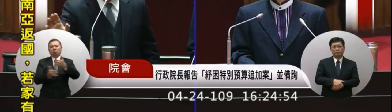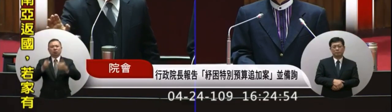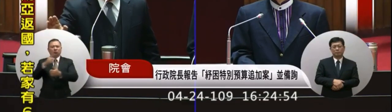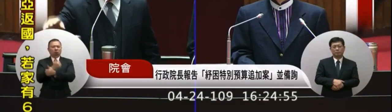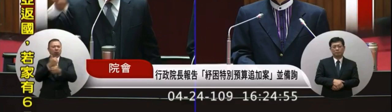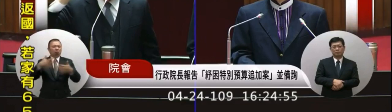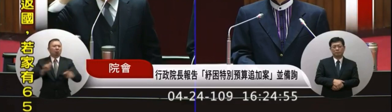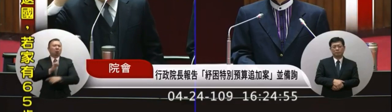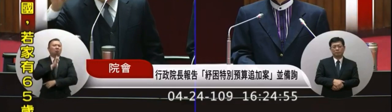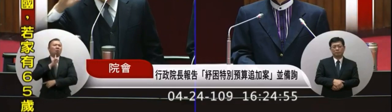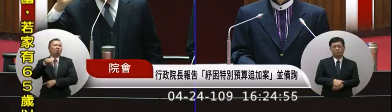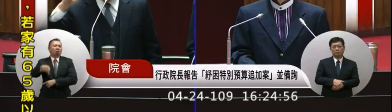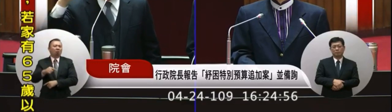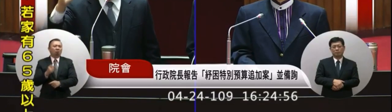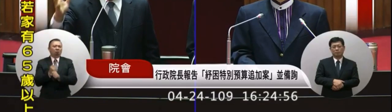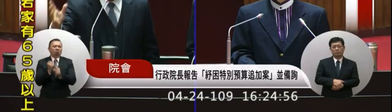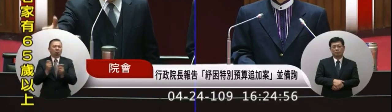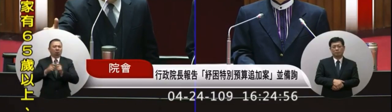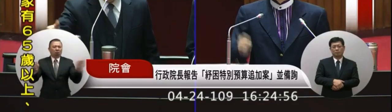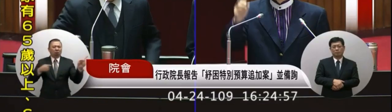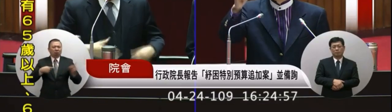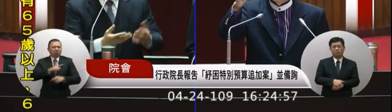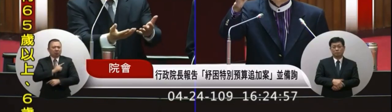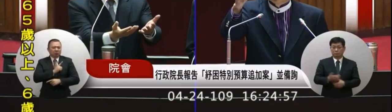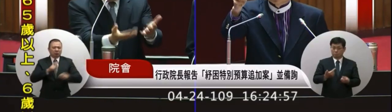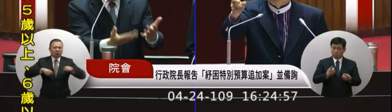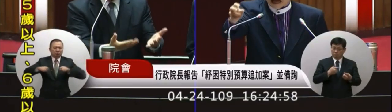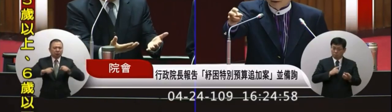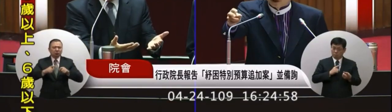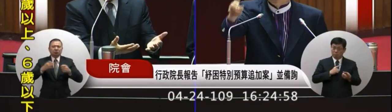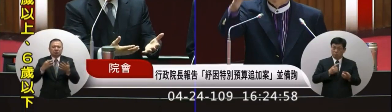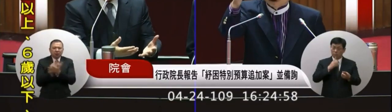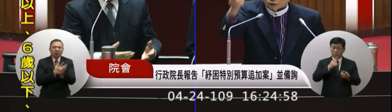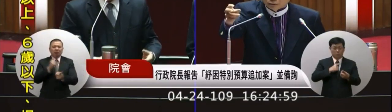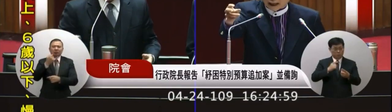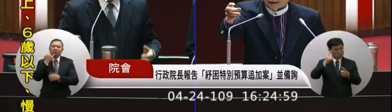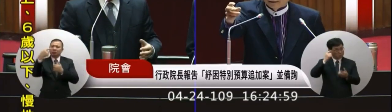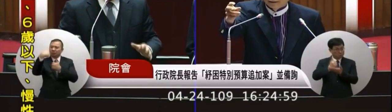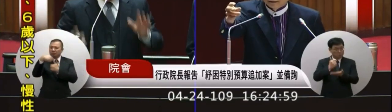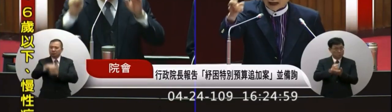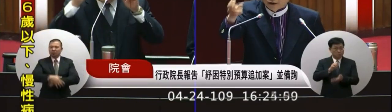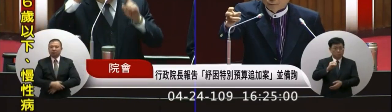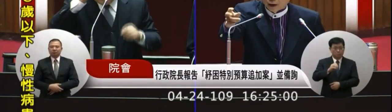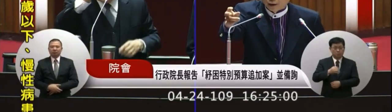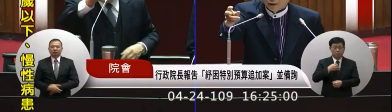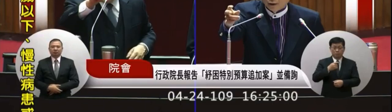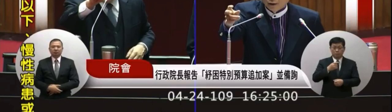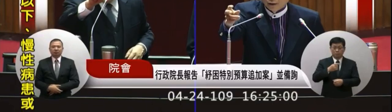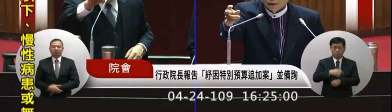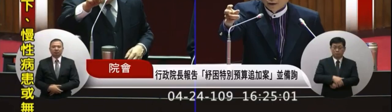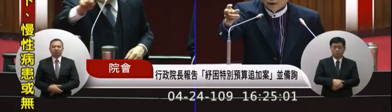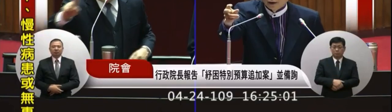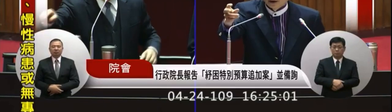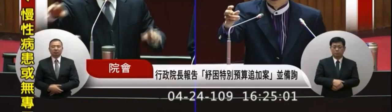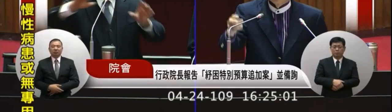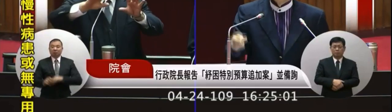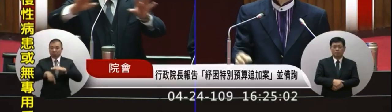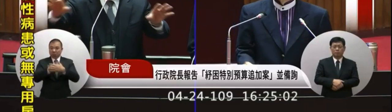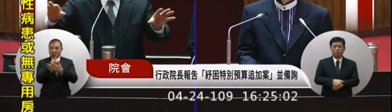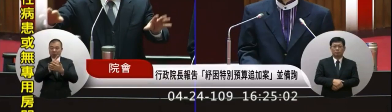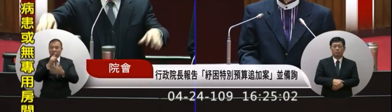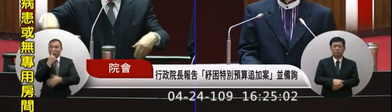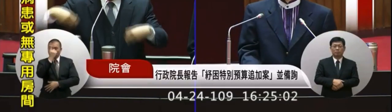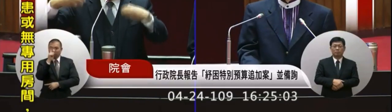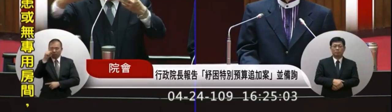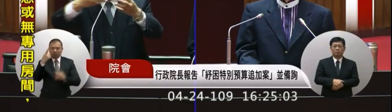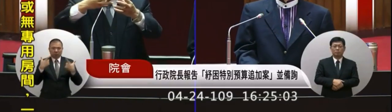看有啥物所在？我伫想啦，想了甲无停。 啊你有想出答案无？有没有想出答案？ 啊，答案有没有？一点原则就讲哦，无